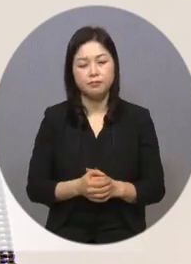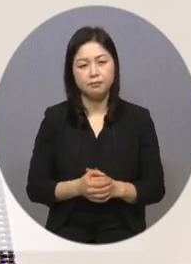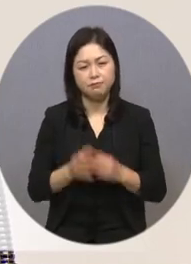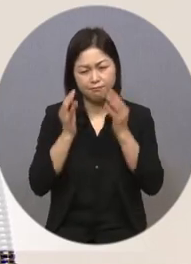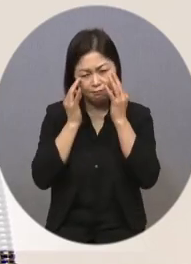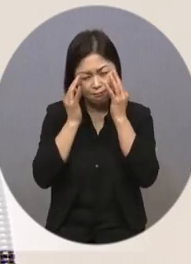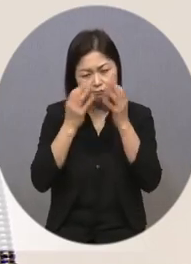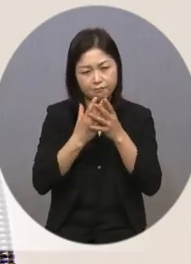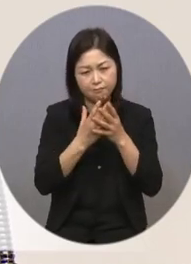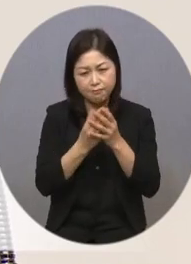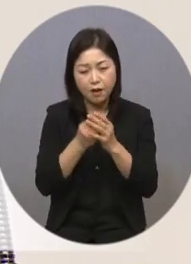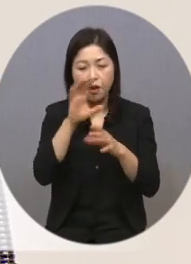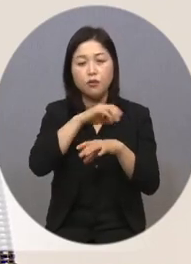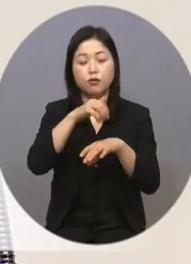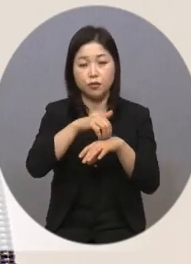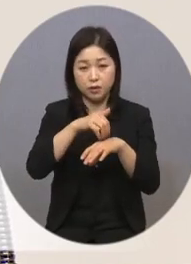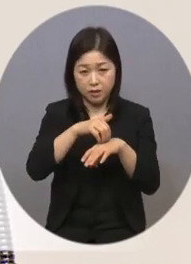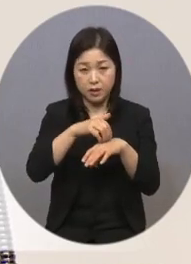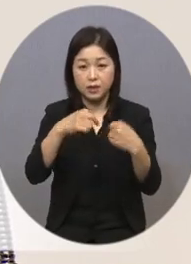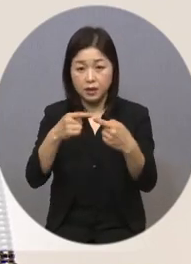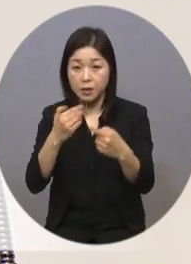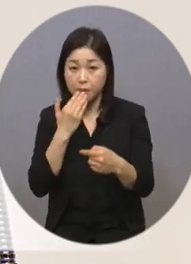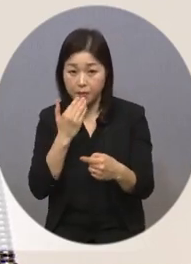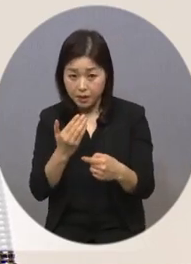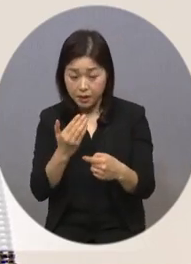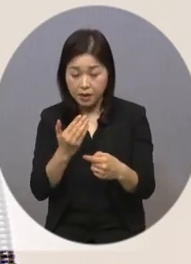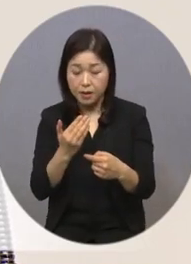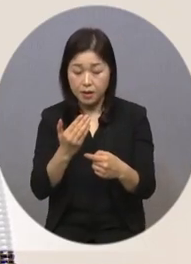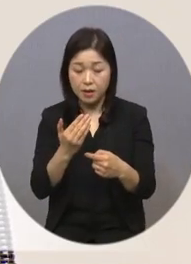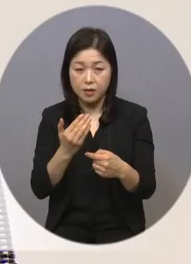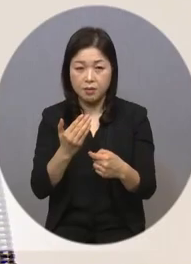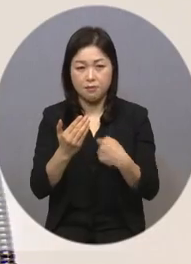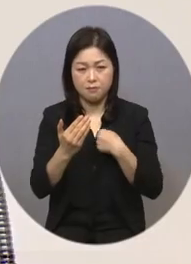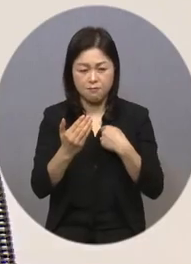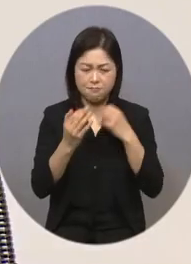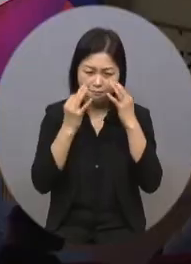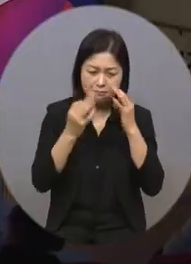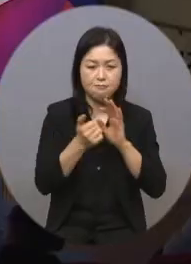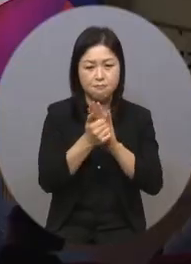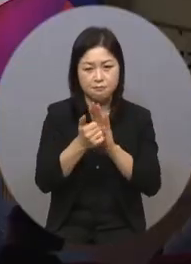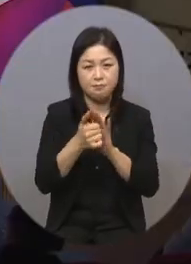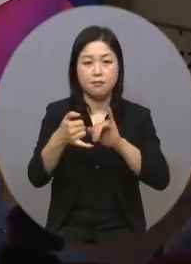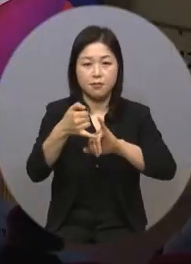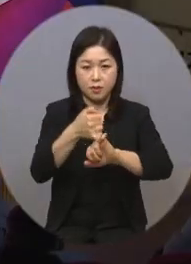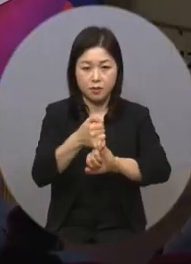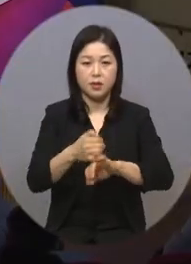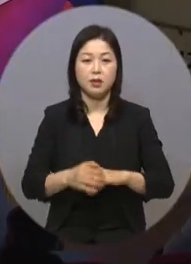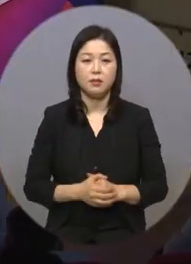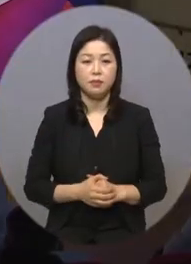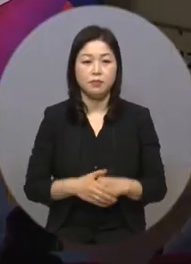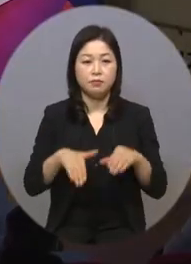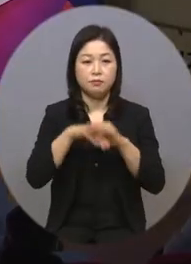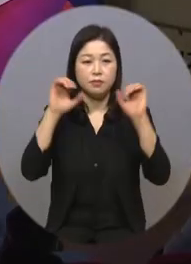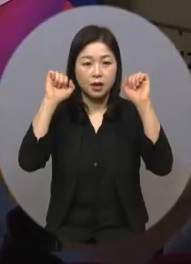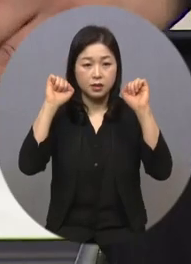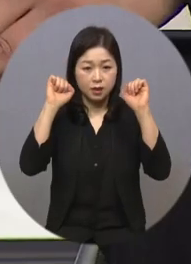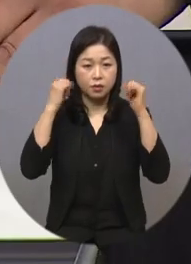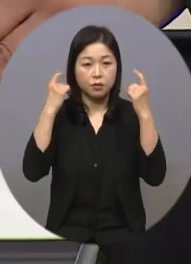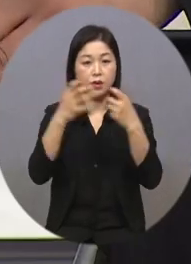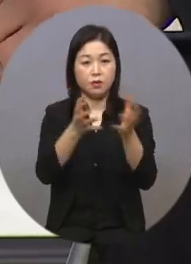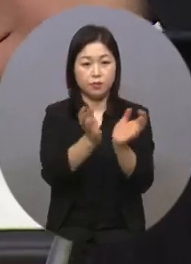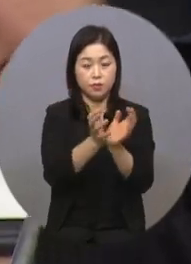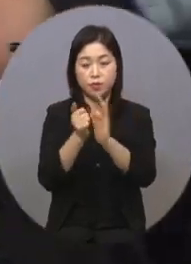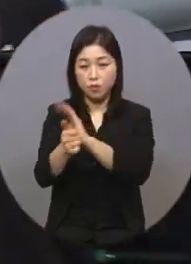다해서 훈련에 임할 수 있도록 저희 최고로 지원을 하도록 노력하겠습니다. 문화체육관광부도 선수들을